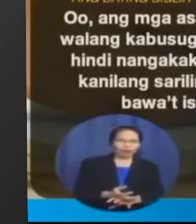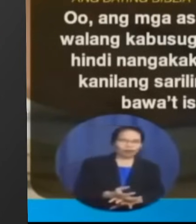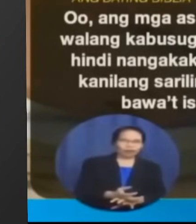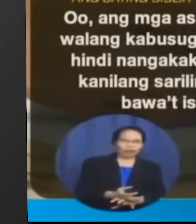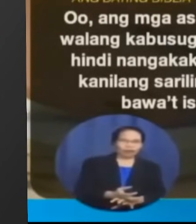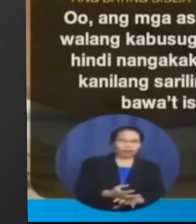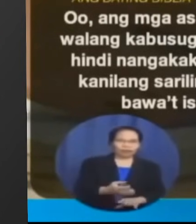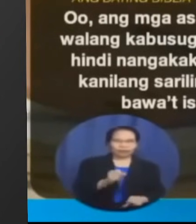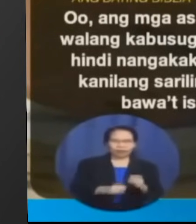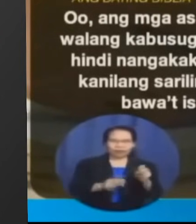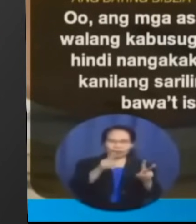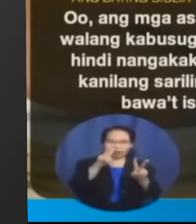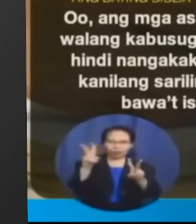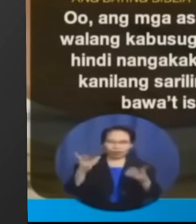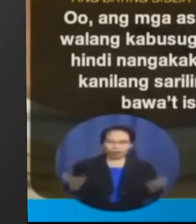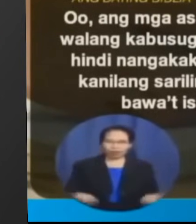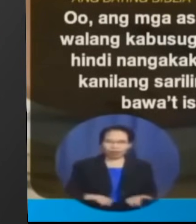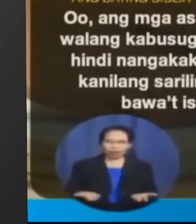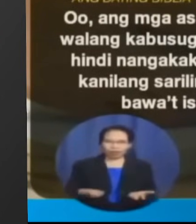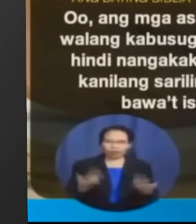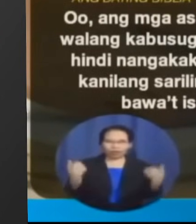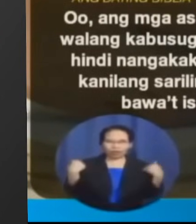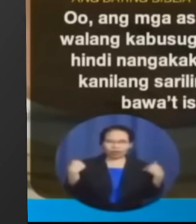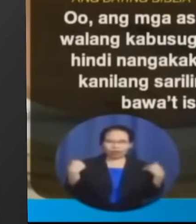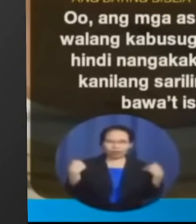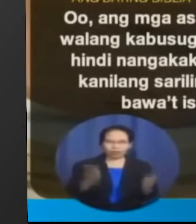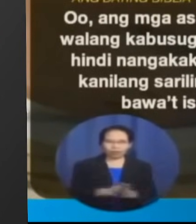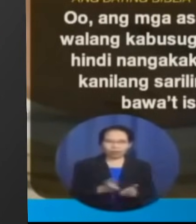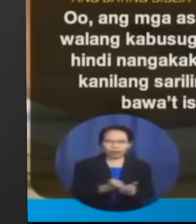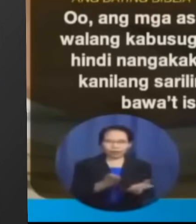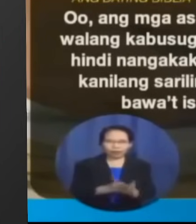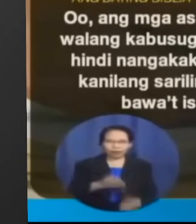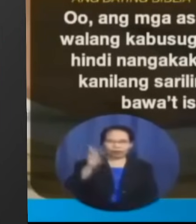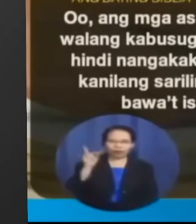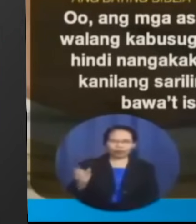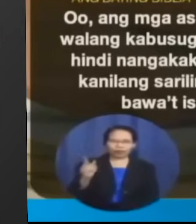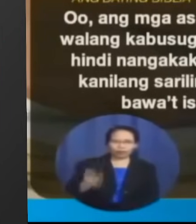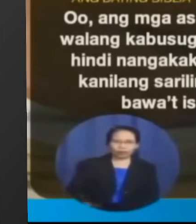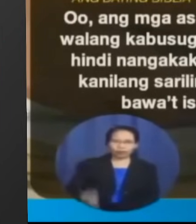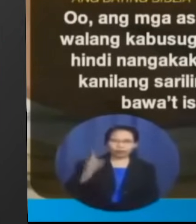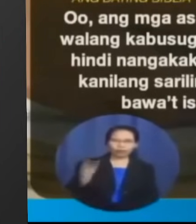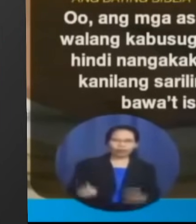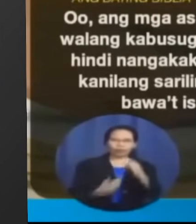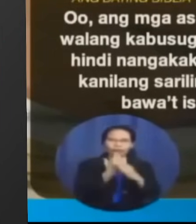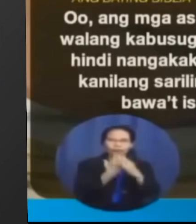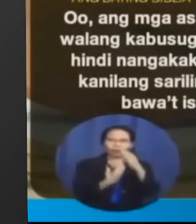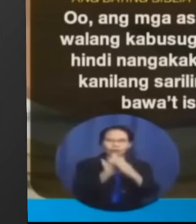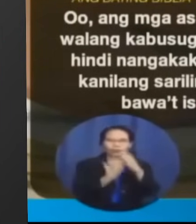pakinabang. Ayun, makikita mo rito, no? Meron tinatawag sa Biblia mga asong